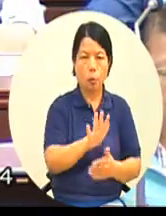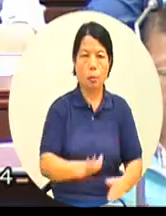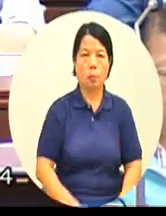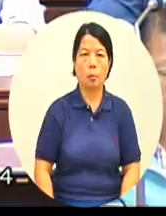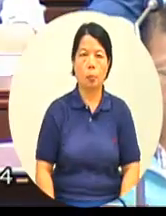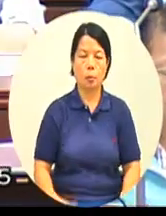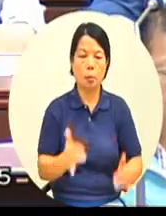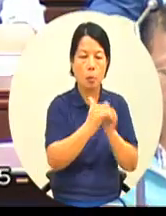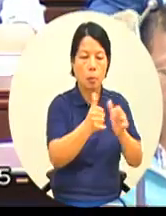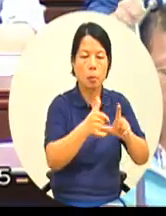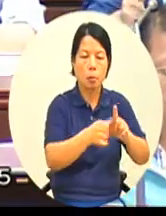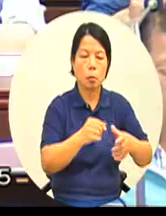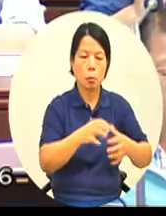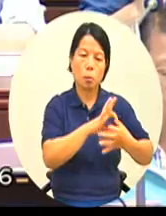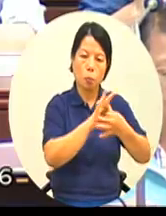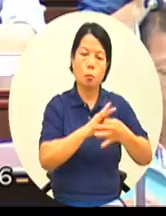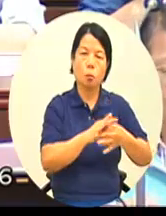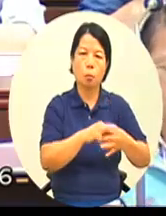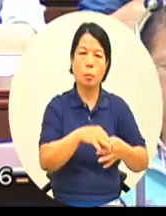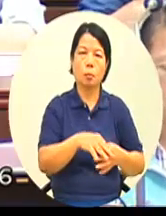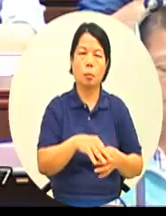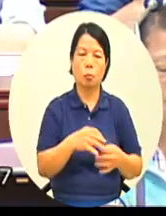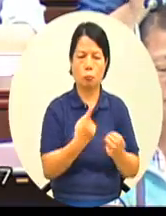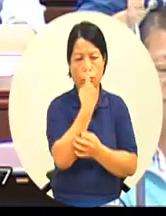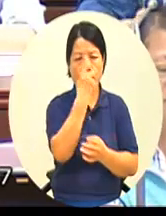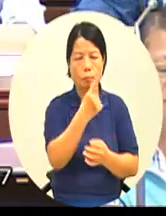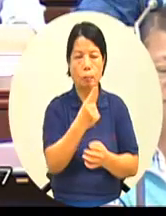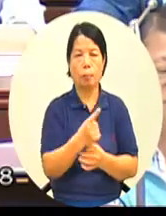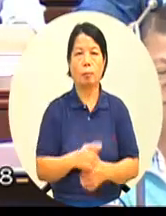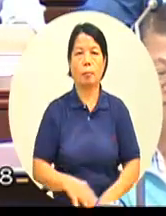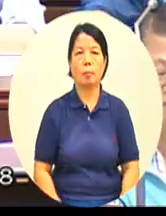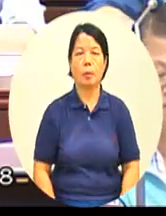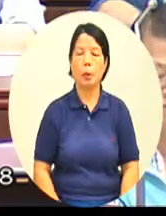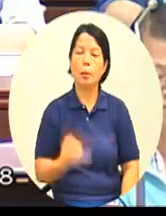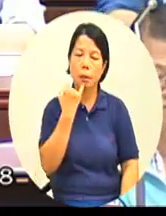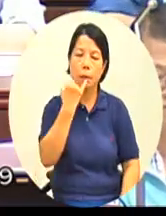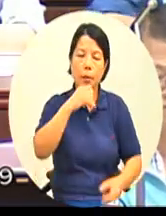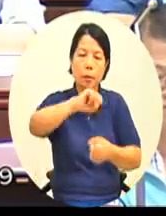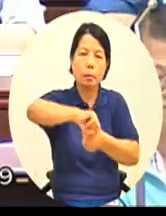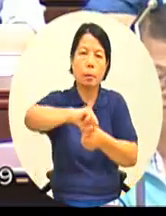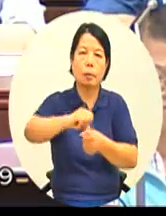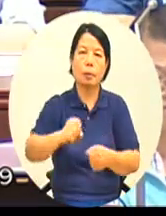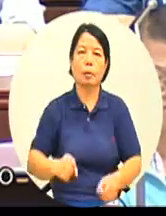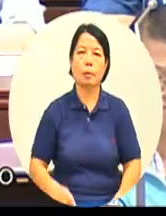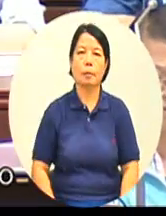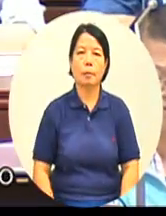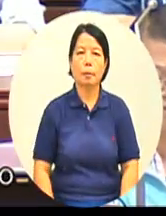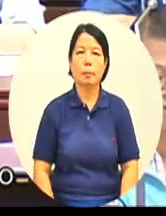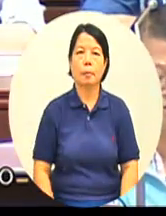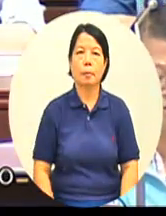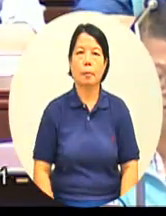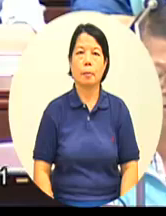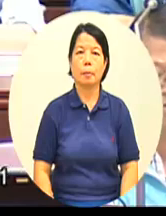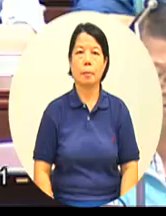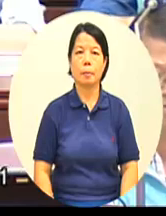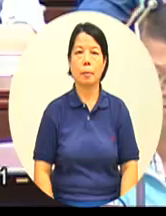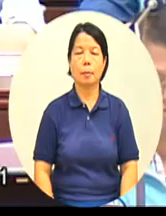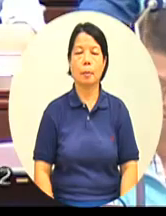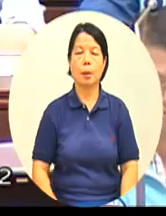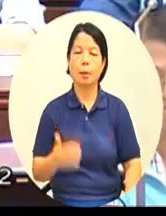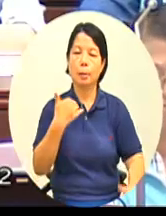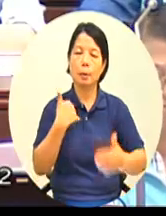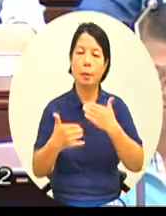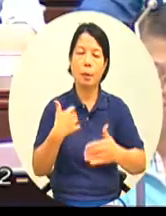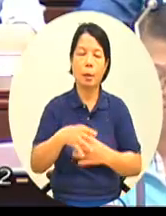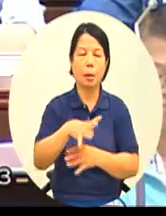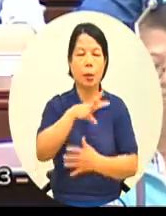只有社区关怀据点这样子的一个功能，那或是我们可以再增加乐龄学